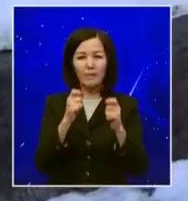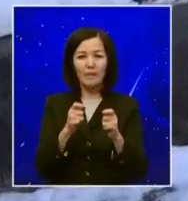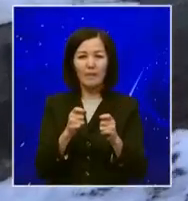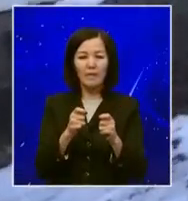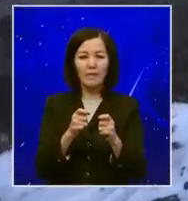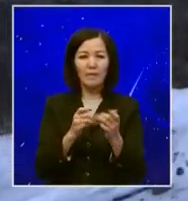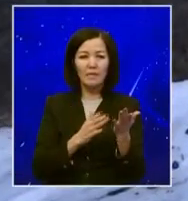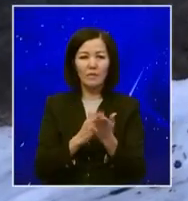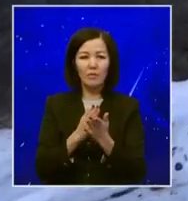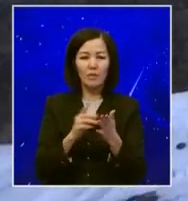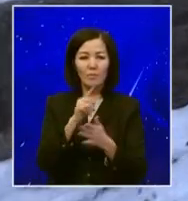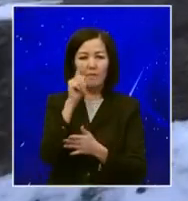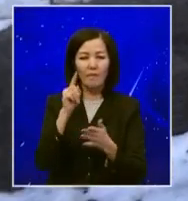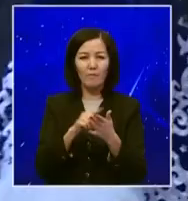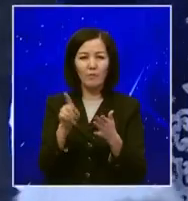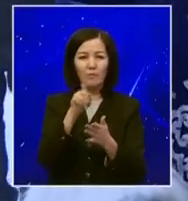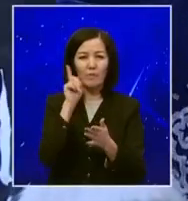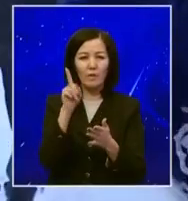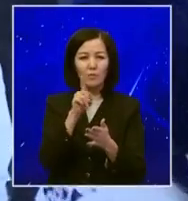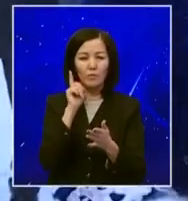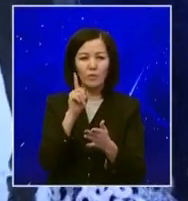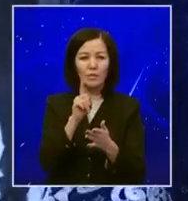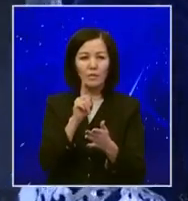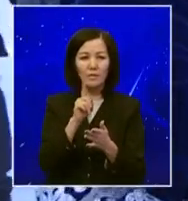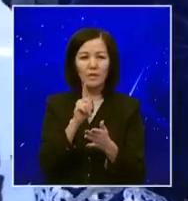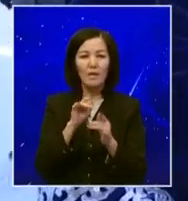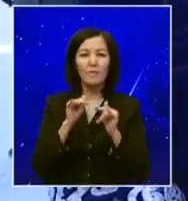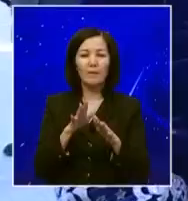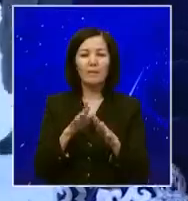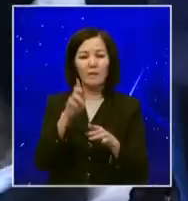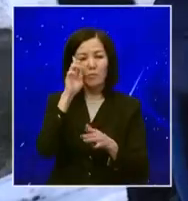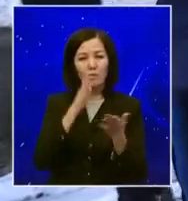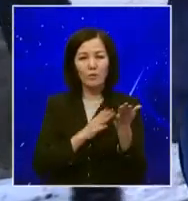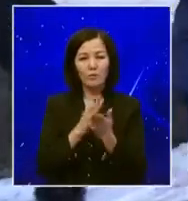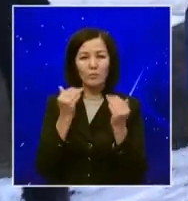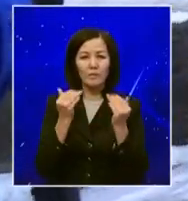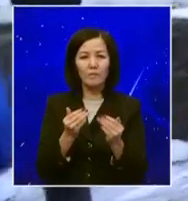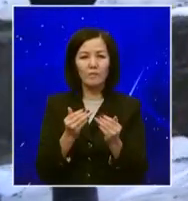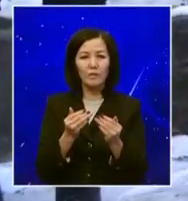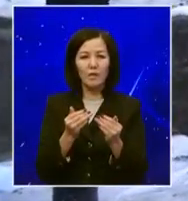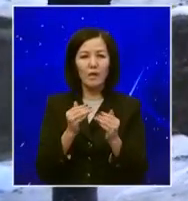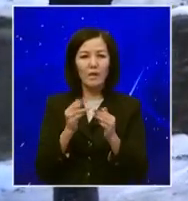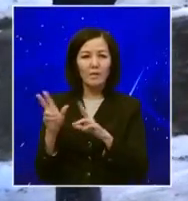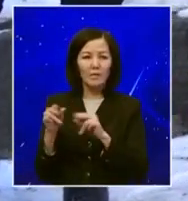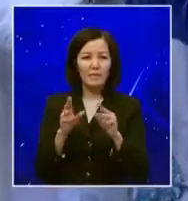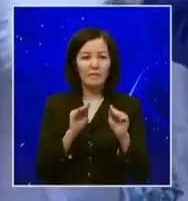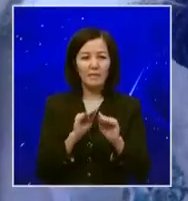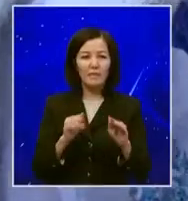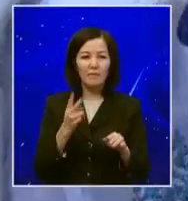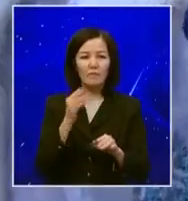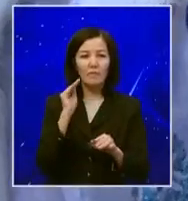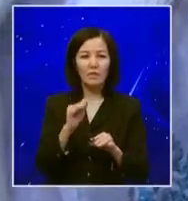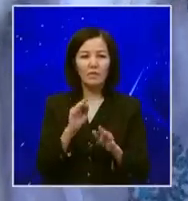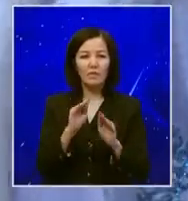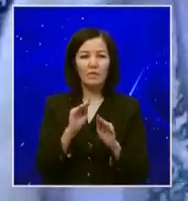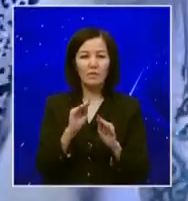сотрудники Управления по вопросам молодежной политики совместно с Агентством по делам государственной службы. Сегодня они осчастливили около 2000 детей, каждый из